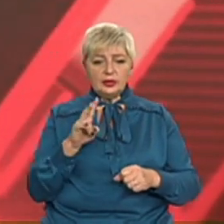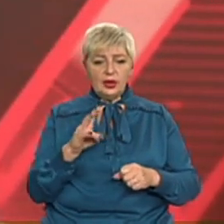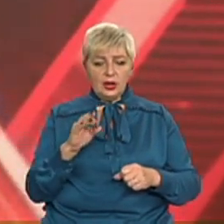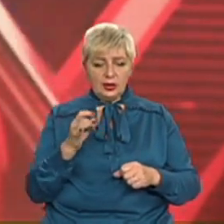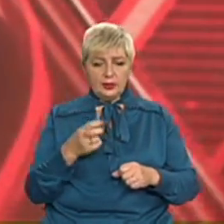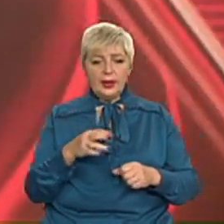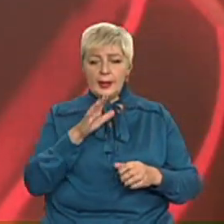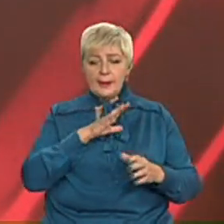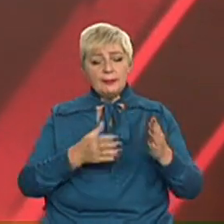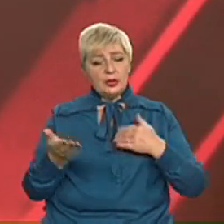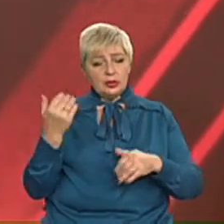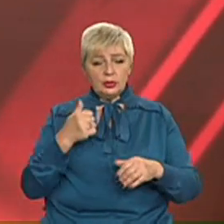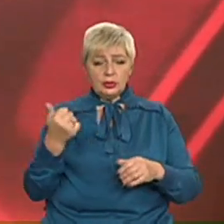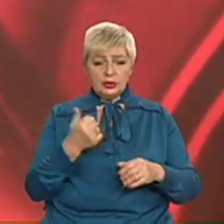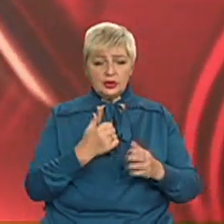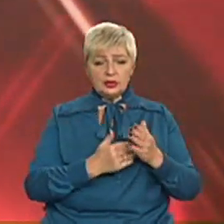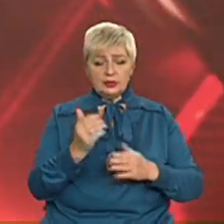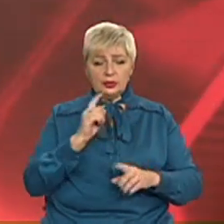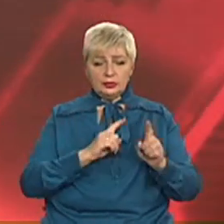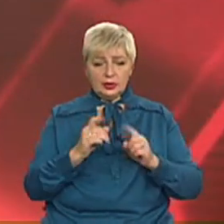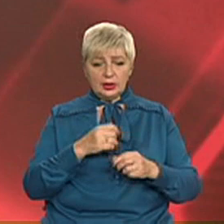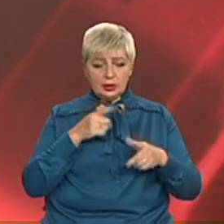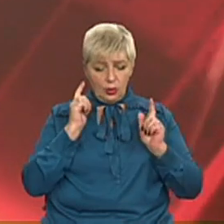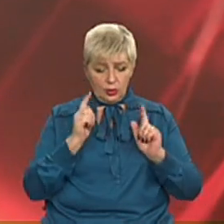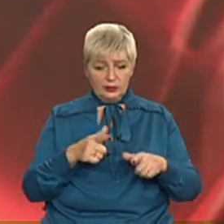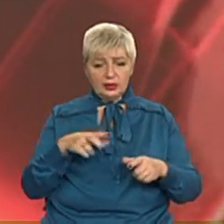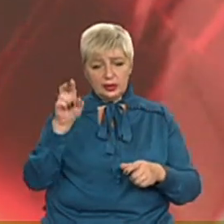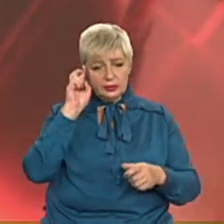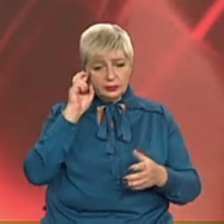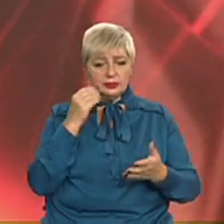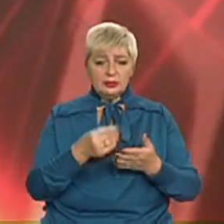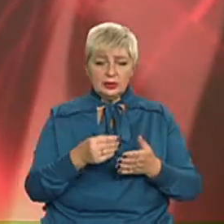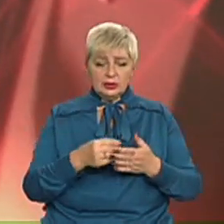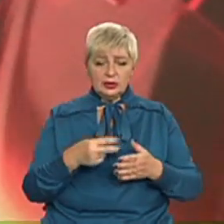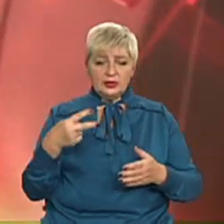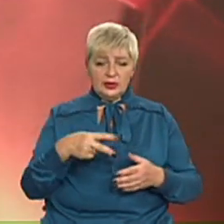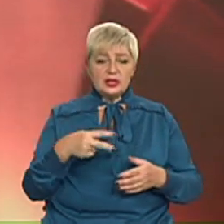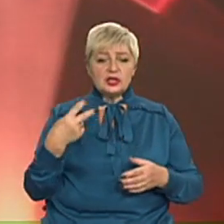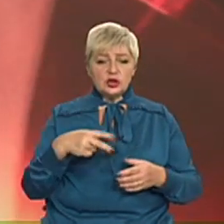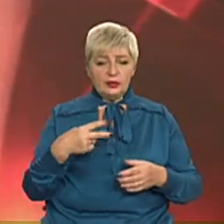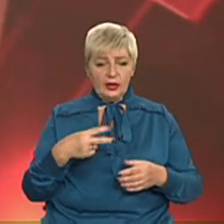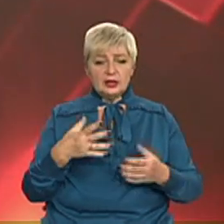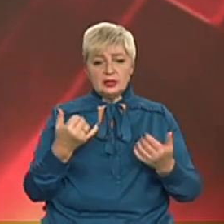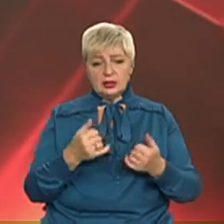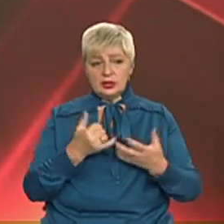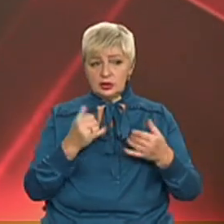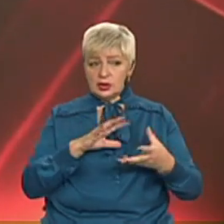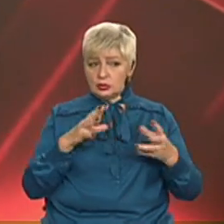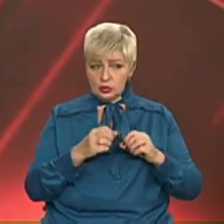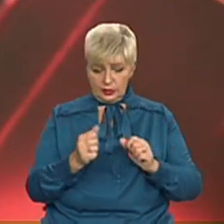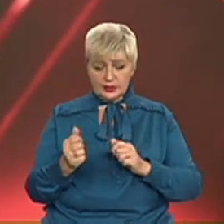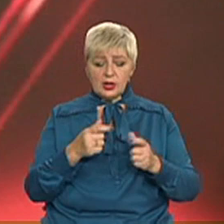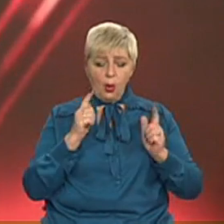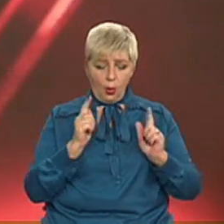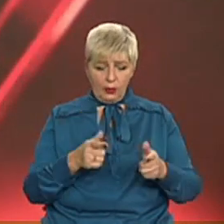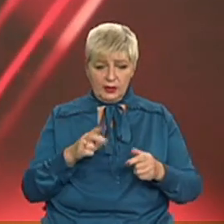Минулого тижня Верховна Рада ухвалила Держбюджет 2020. Основні цифри вже названі, та зараз на місцях, у тому